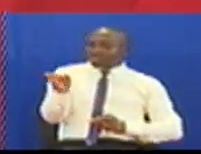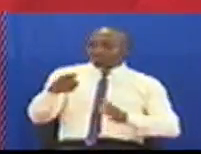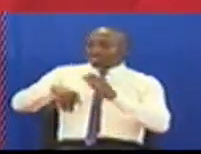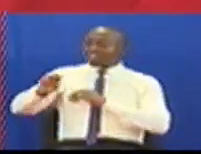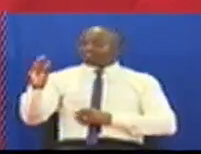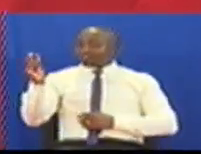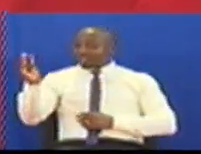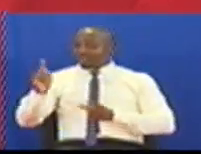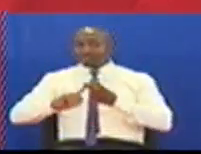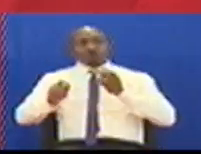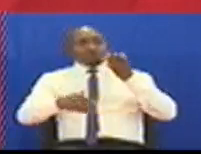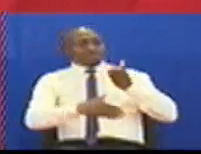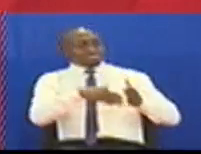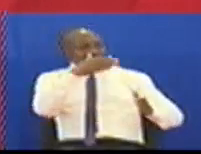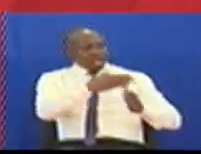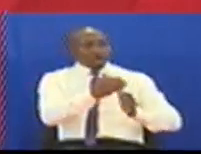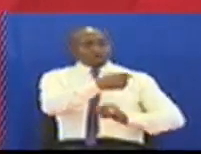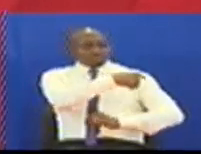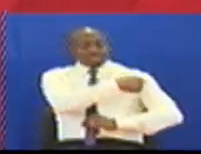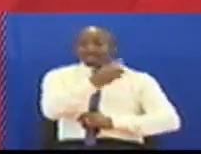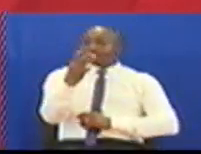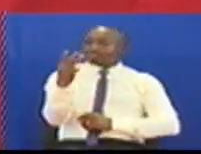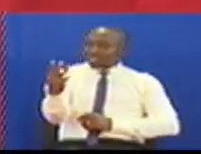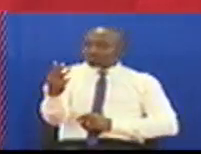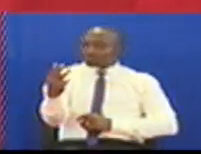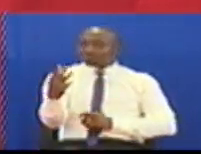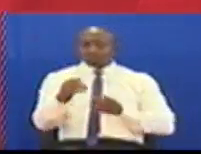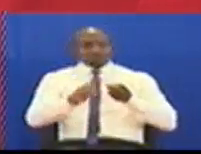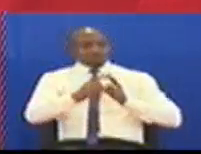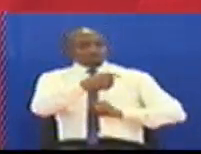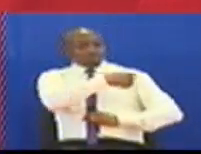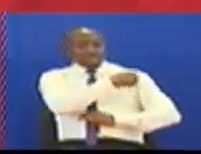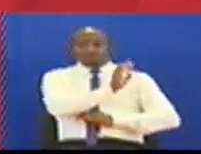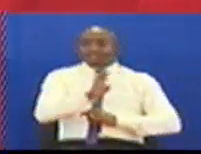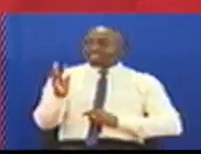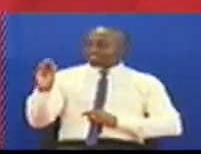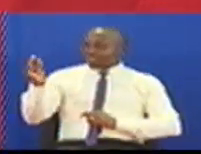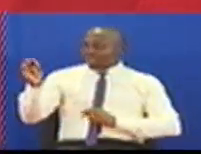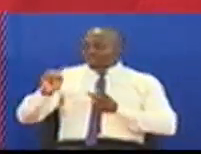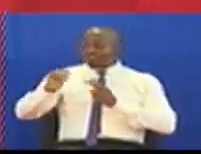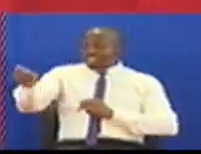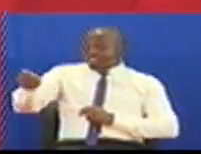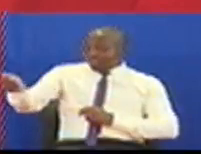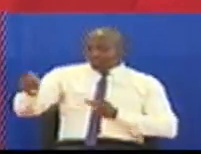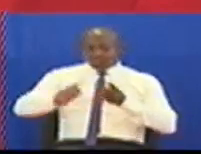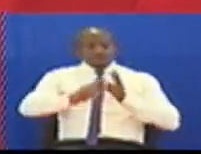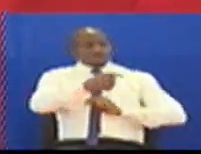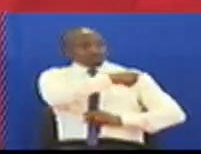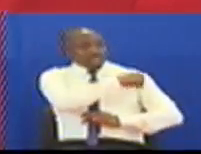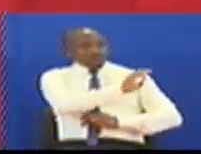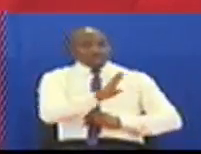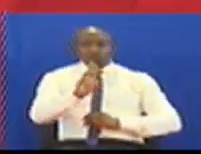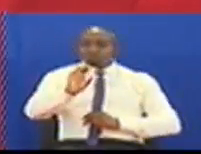wetu zimejengwa hospitali 3, ambayo ni hospitali ya wilaya ya Shinyanga vijijini, hospitali ya wilaya